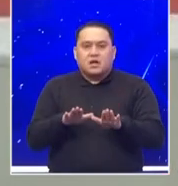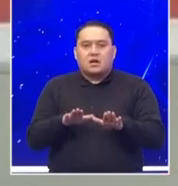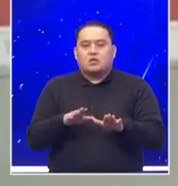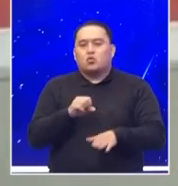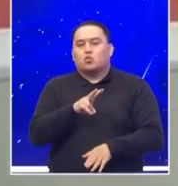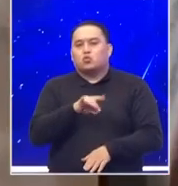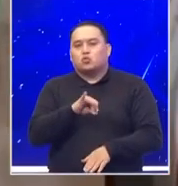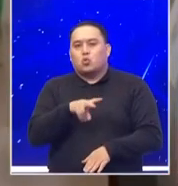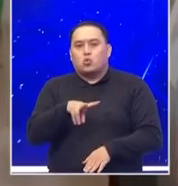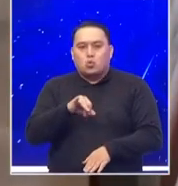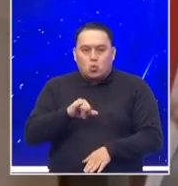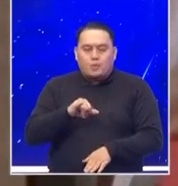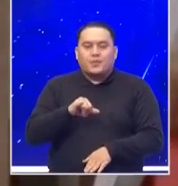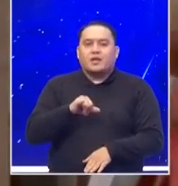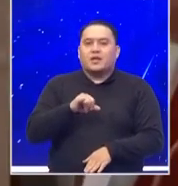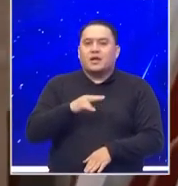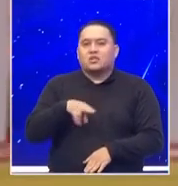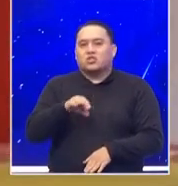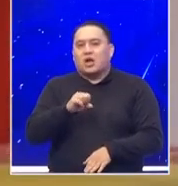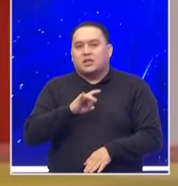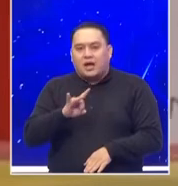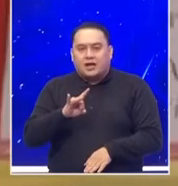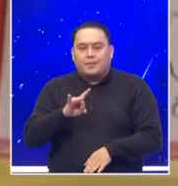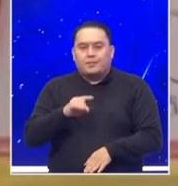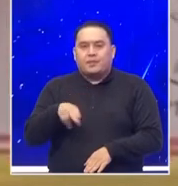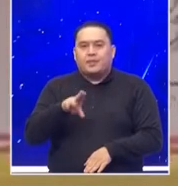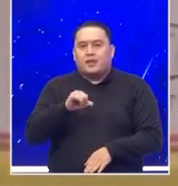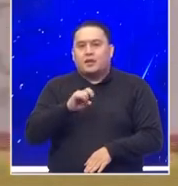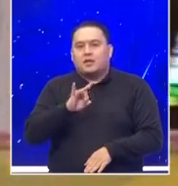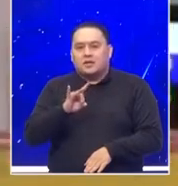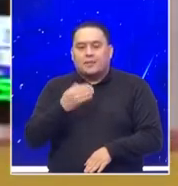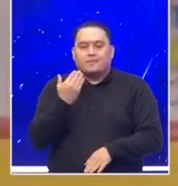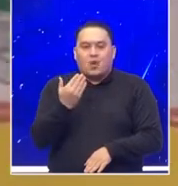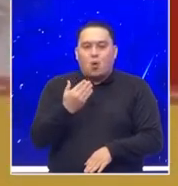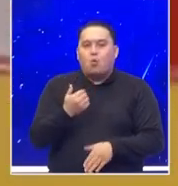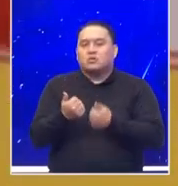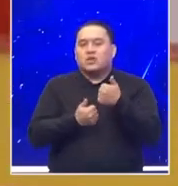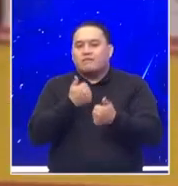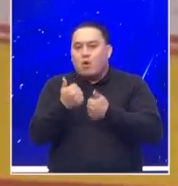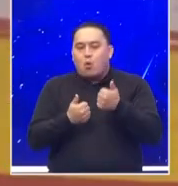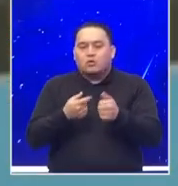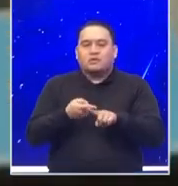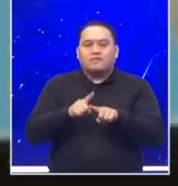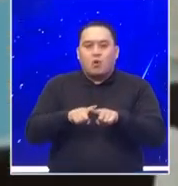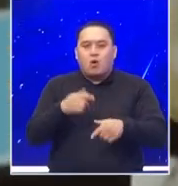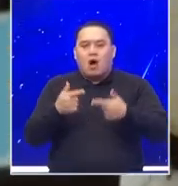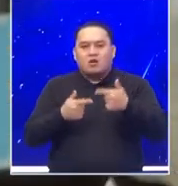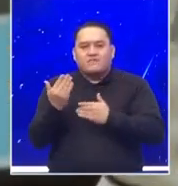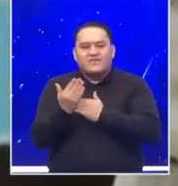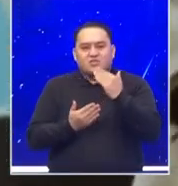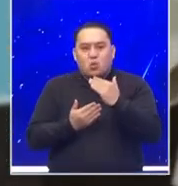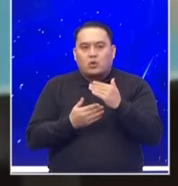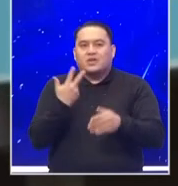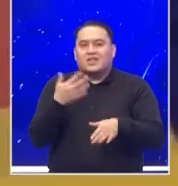ералиева гульназ нуритдинова жан арк ashkan & demir булат беков отмечу что на чемпионате казахстана по деда конкуренция очень высокая и